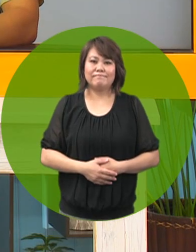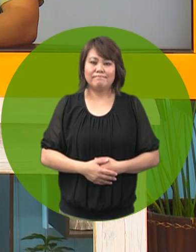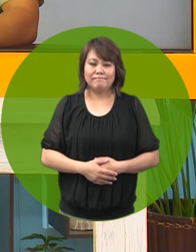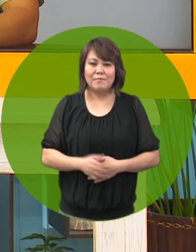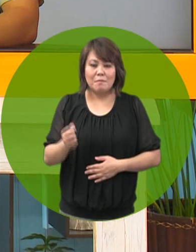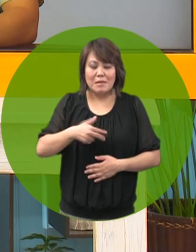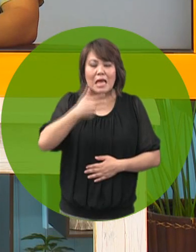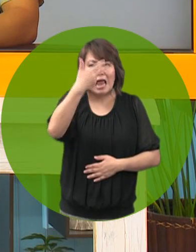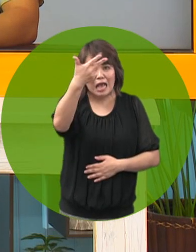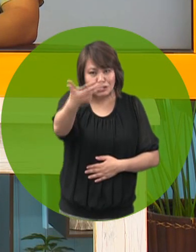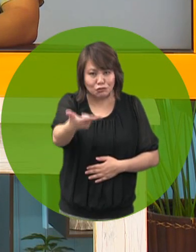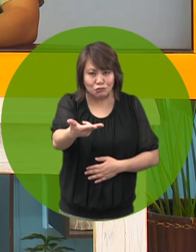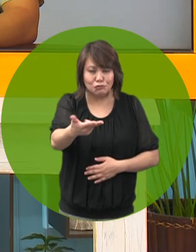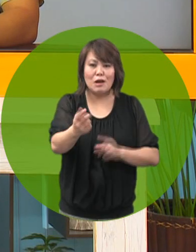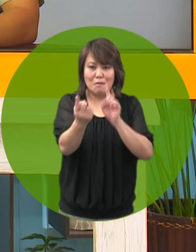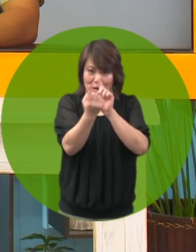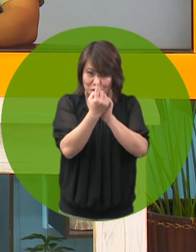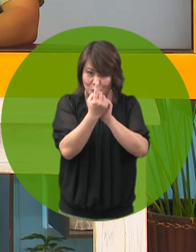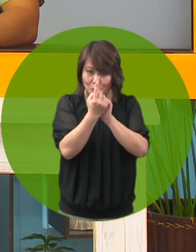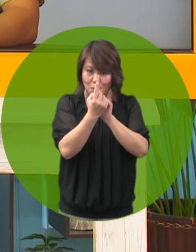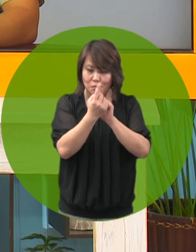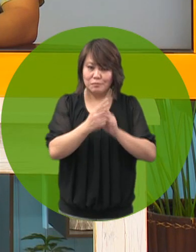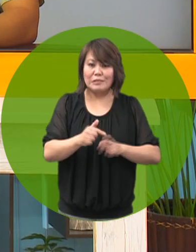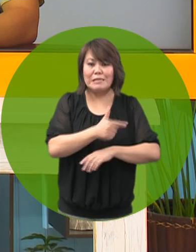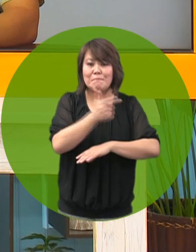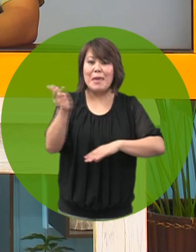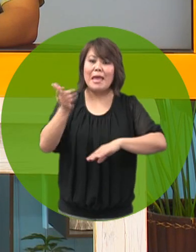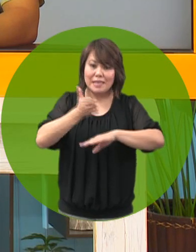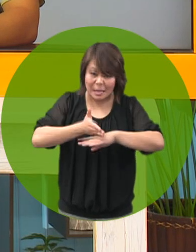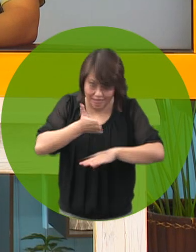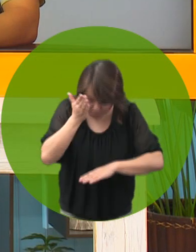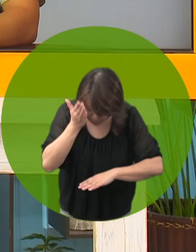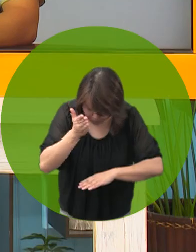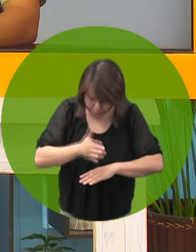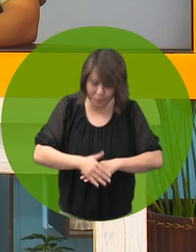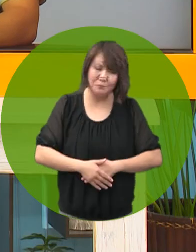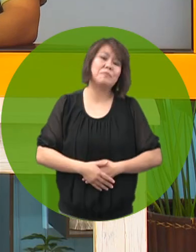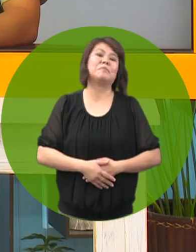それではまた来週お会いしましょう。一平二平デービル。